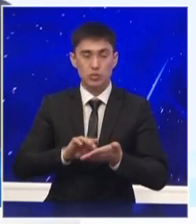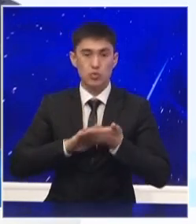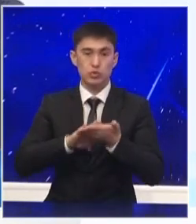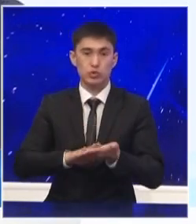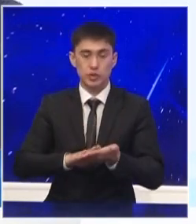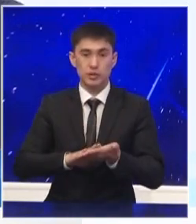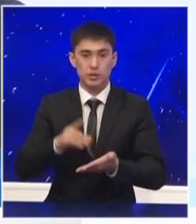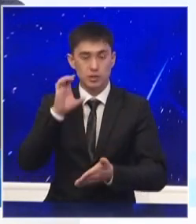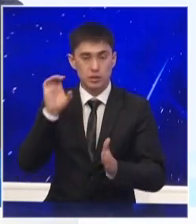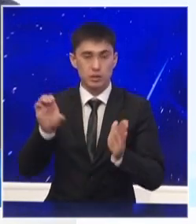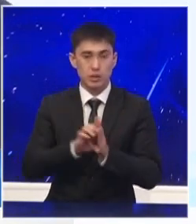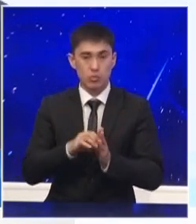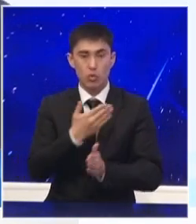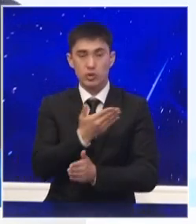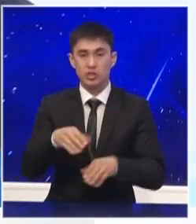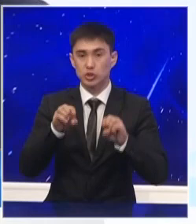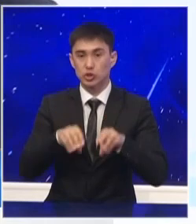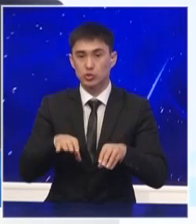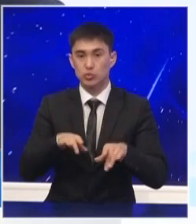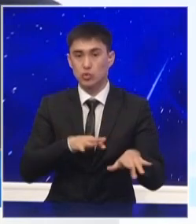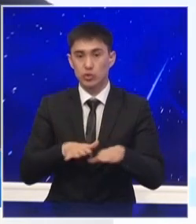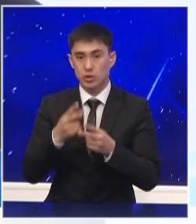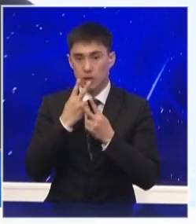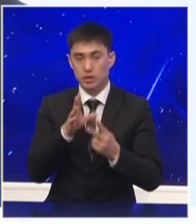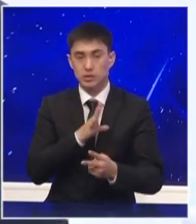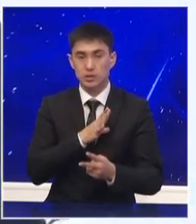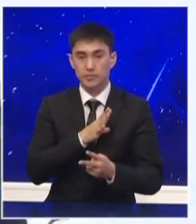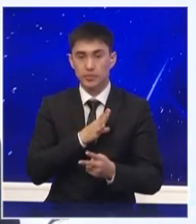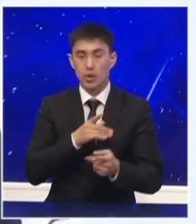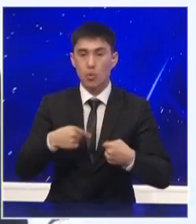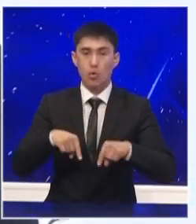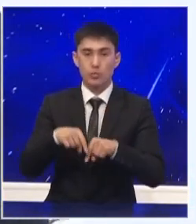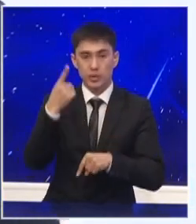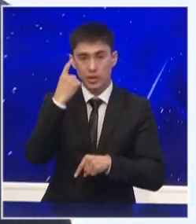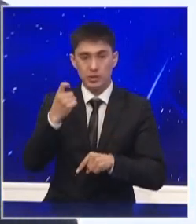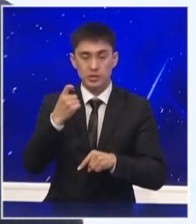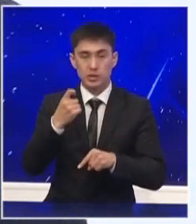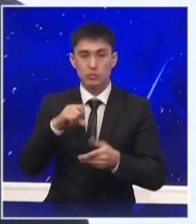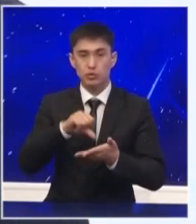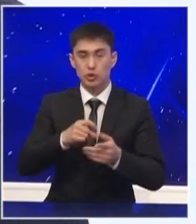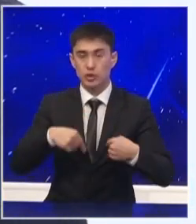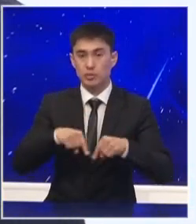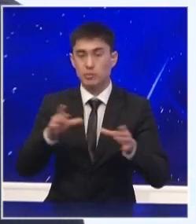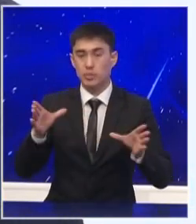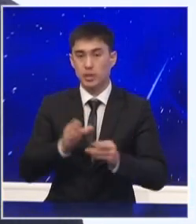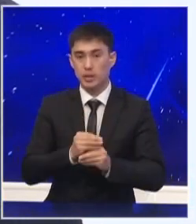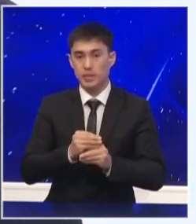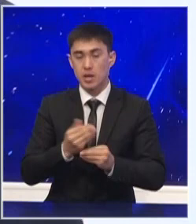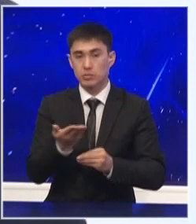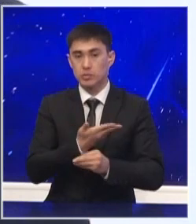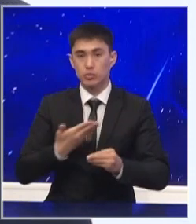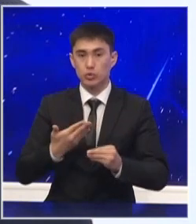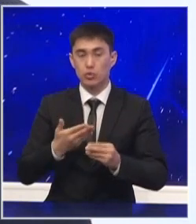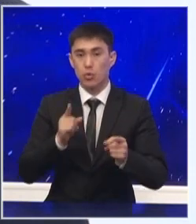өтініштерін тыңдап, олардың шешу жолдарын қарастырдық. Қоғамдық кеңестің мүшелеріменен бірге біз бүгін